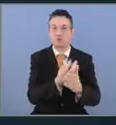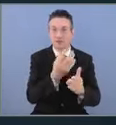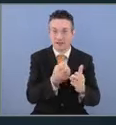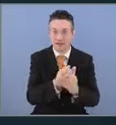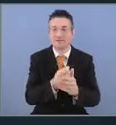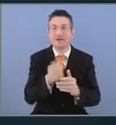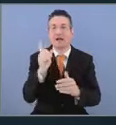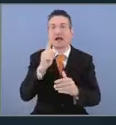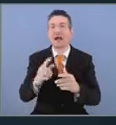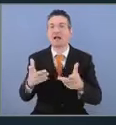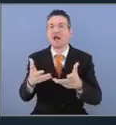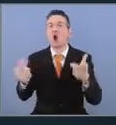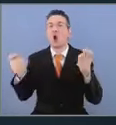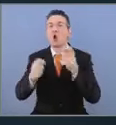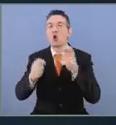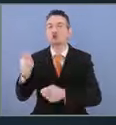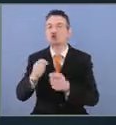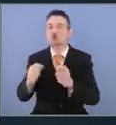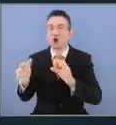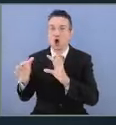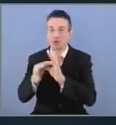la messa in campo di soluzioni.